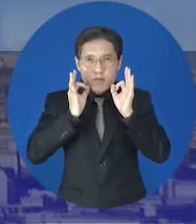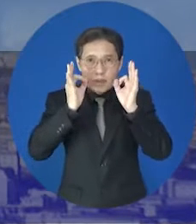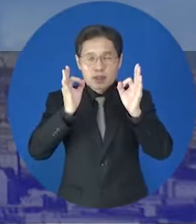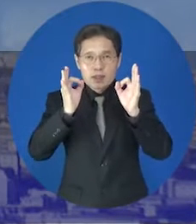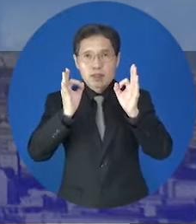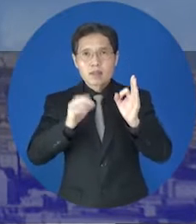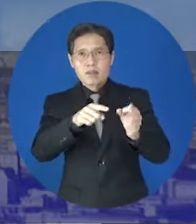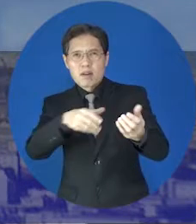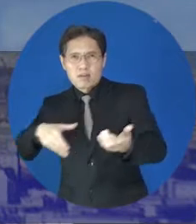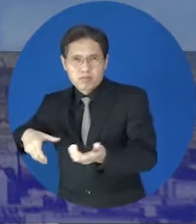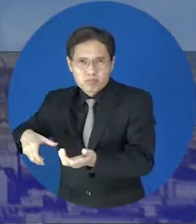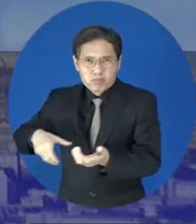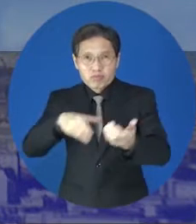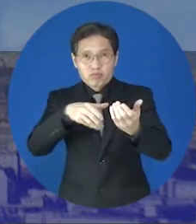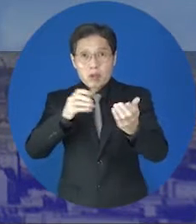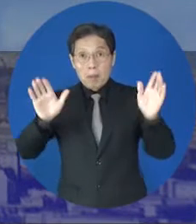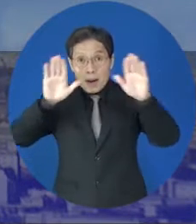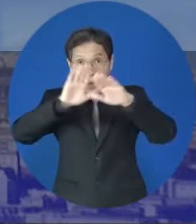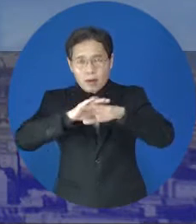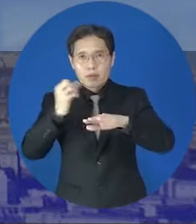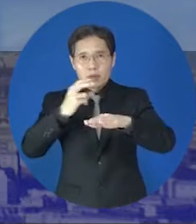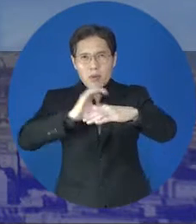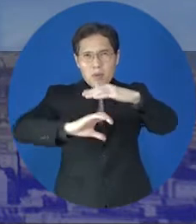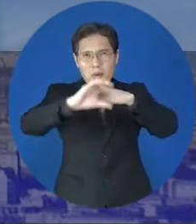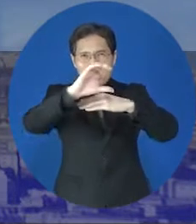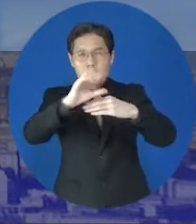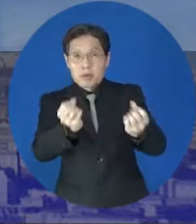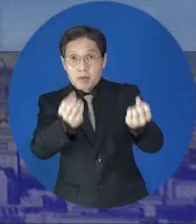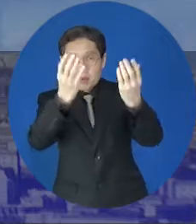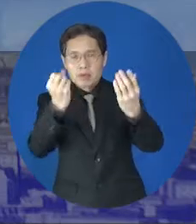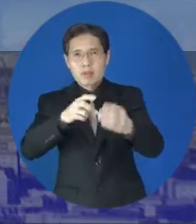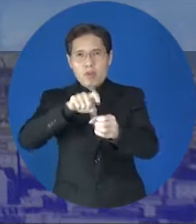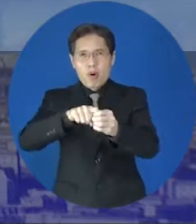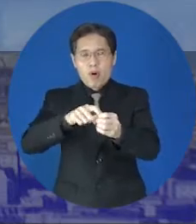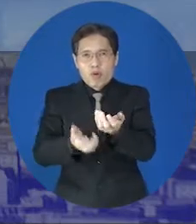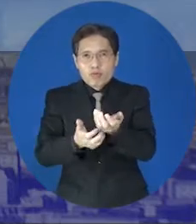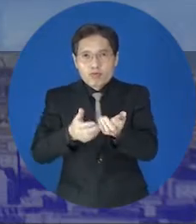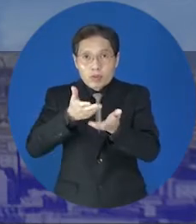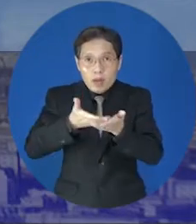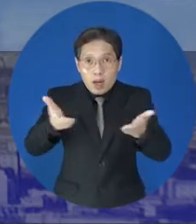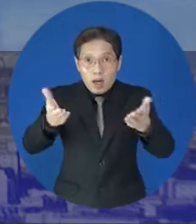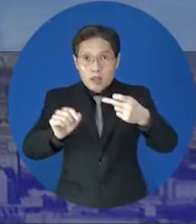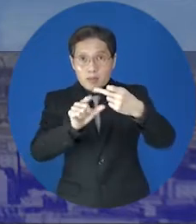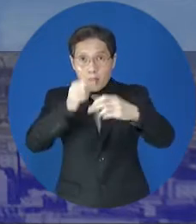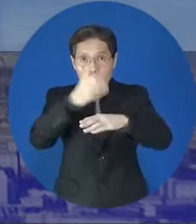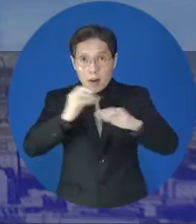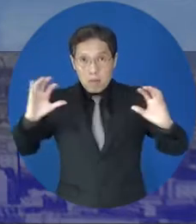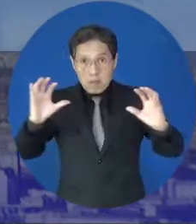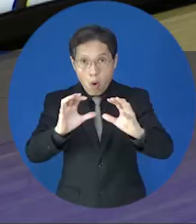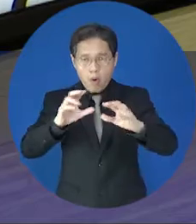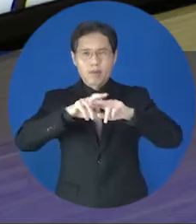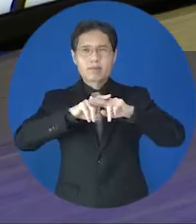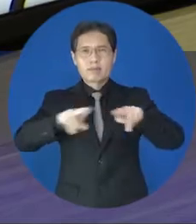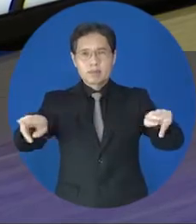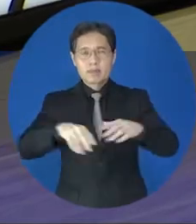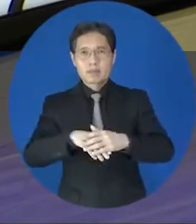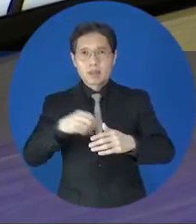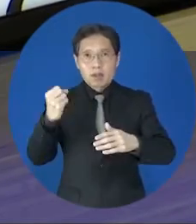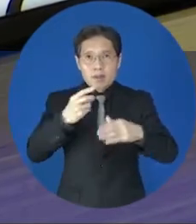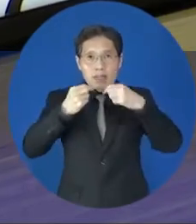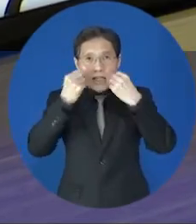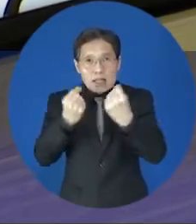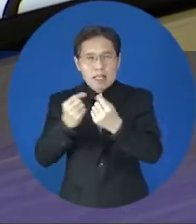제야의 종 타종 행사를 비롯해 해 맞이 떡국 나눔 등 모든 연말 연시 행사를 취소합니다 여기에